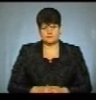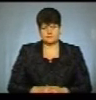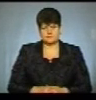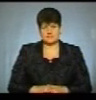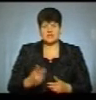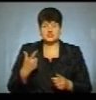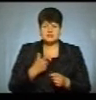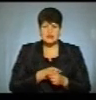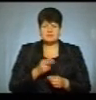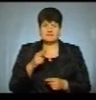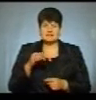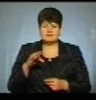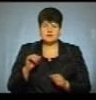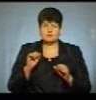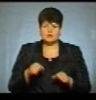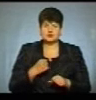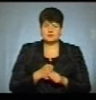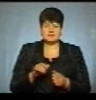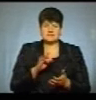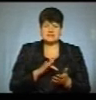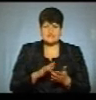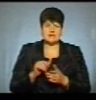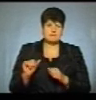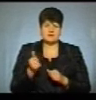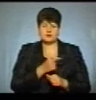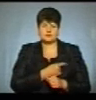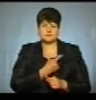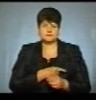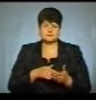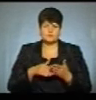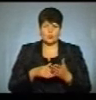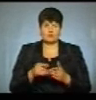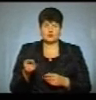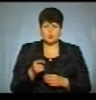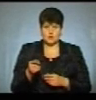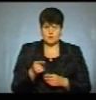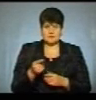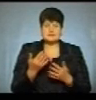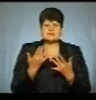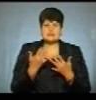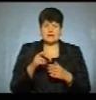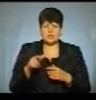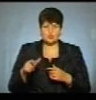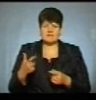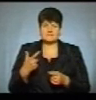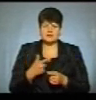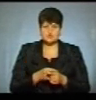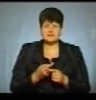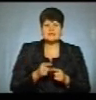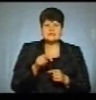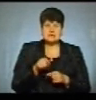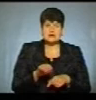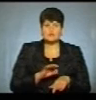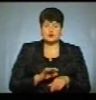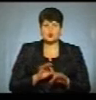Щеплення від дифтерії можна зробити у центрі первинної медико-санітарної допомоги у Тернополі. Скільки людей вакцинується від цієї